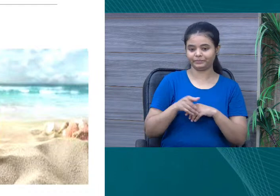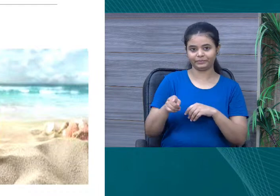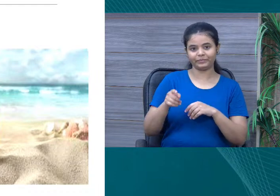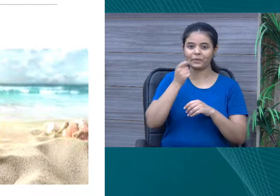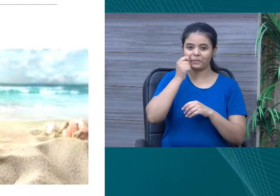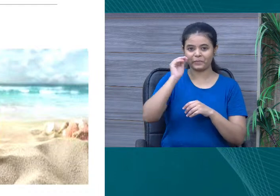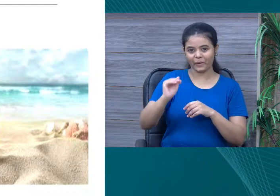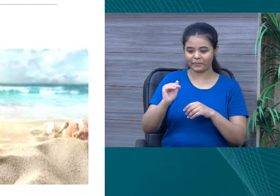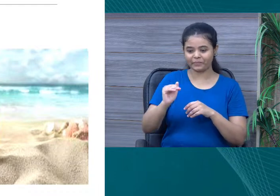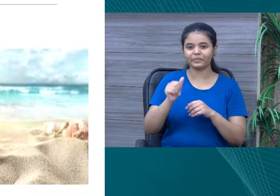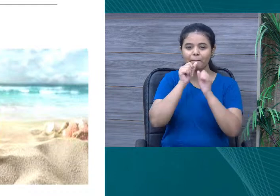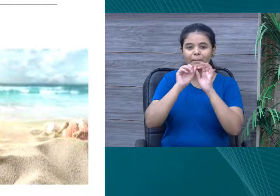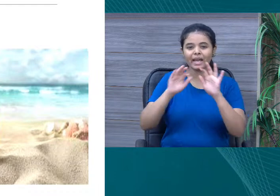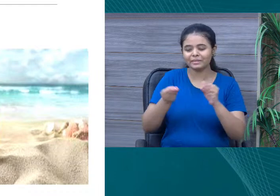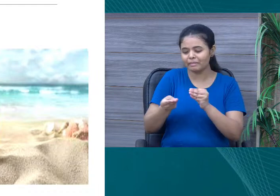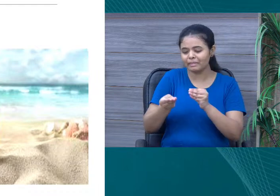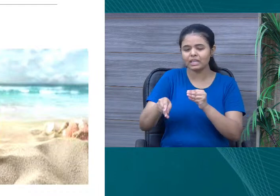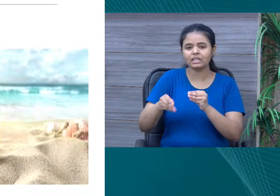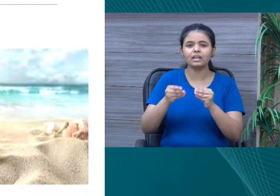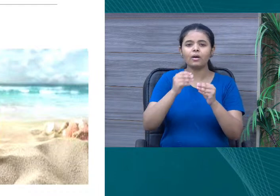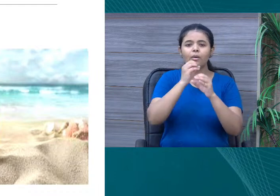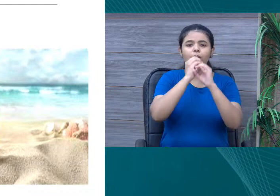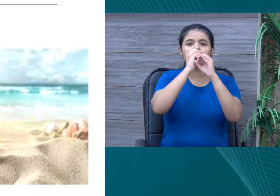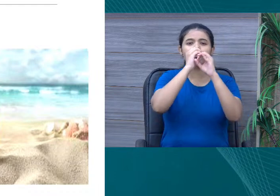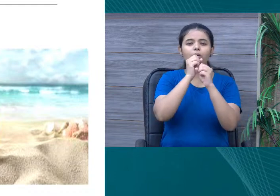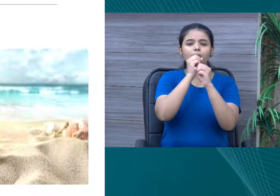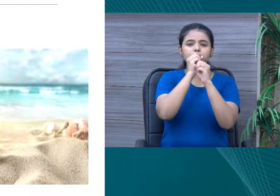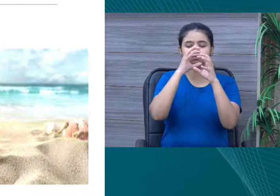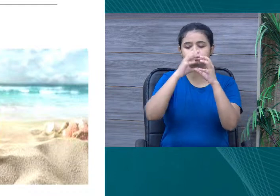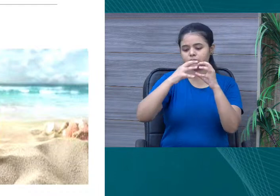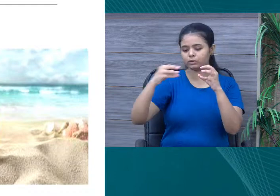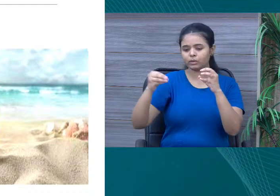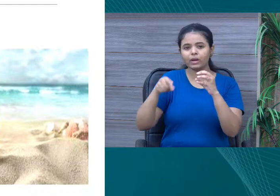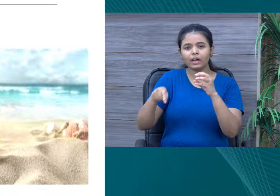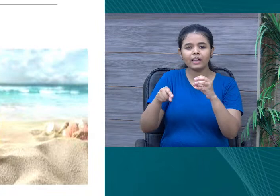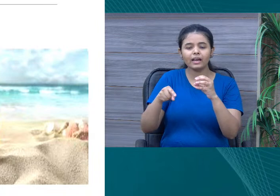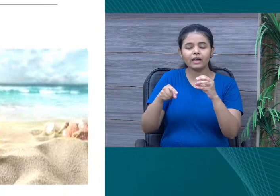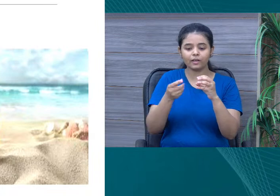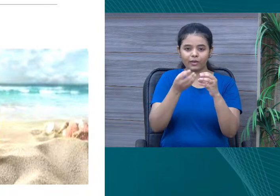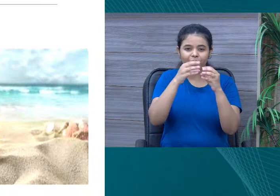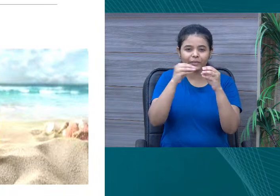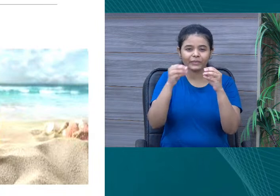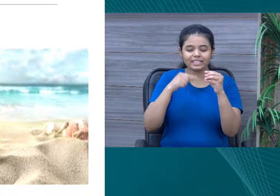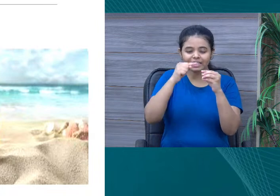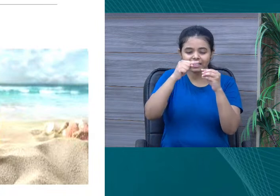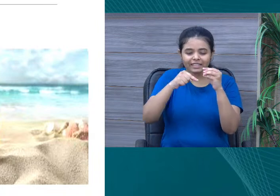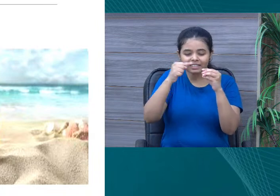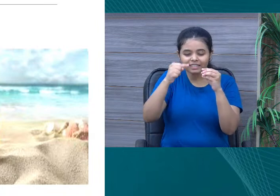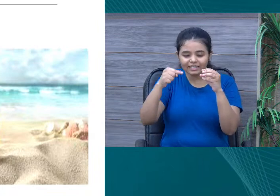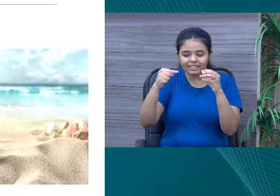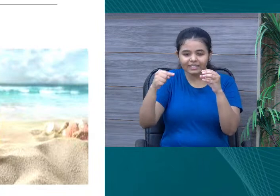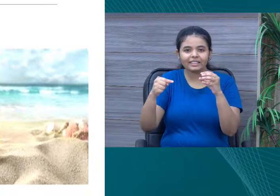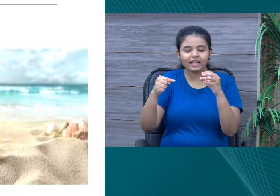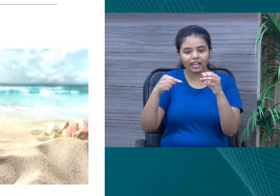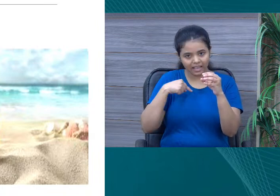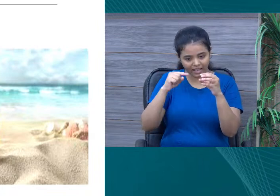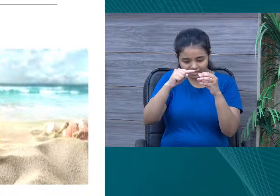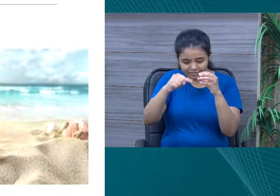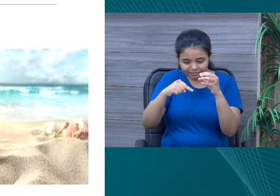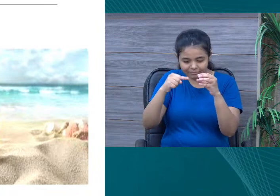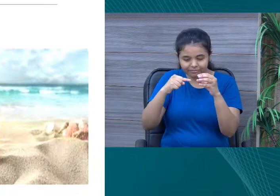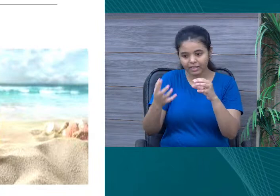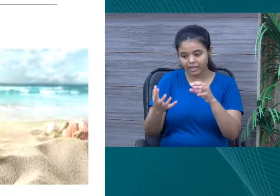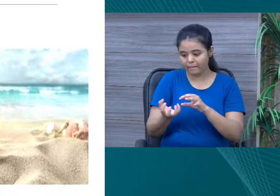उसको मिलता है, like we can see on the screen. The curly one, curly means एक छोटे से, अगर हम देखेंगे तो उसके ऊपर ऐसे छोटे छोटे cuts बने हुए